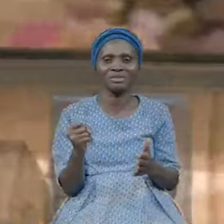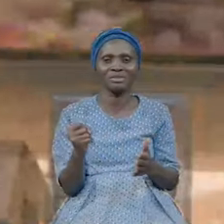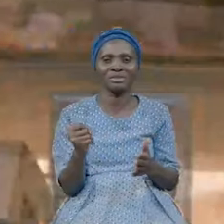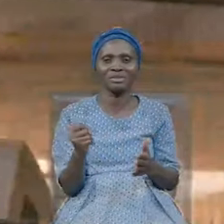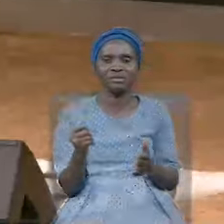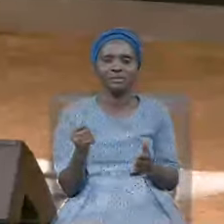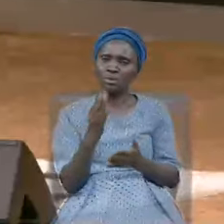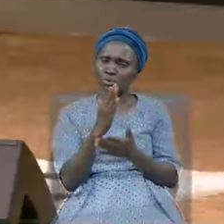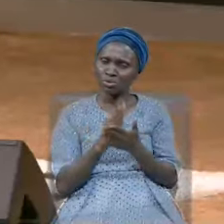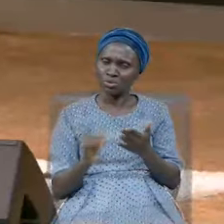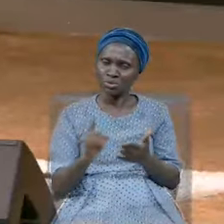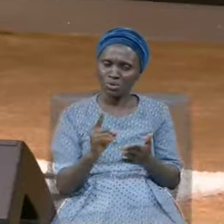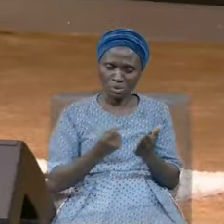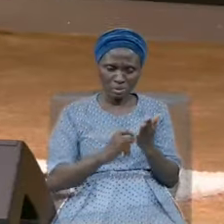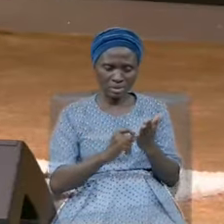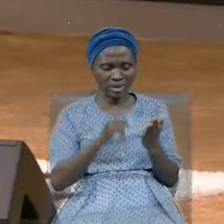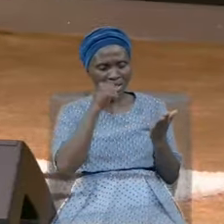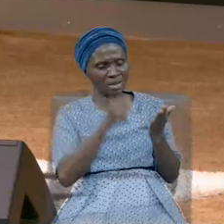Quelqu'un m'a écrit une lettre.